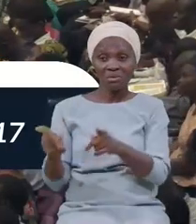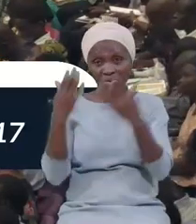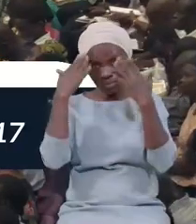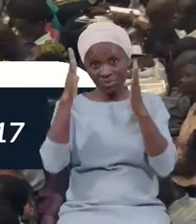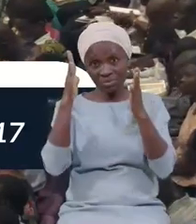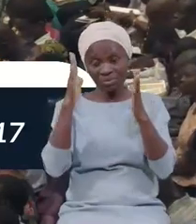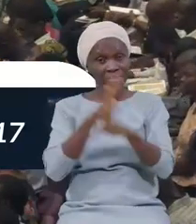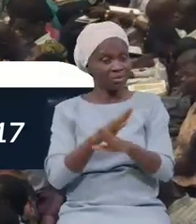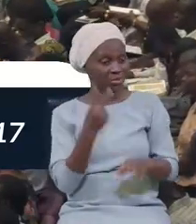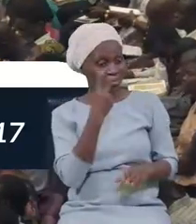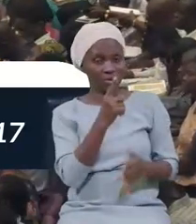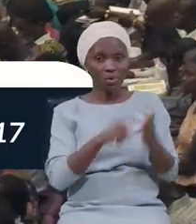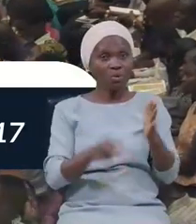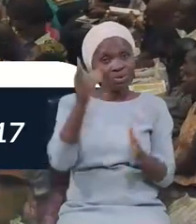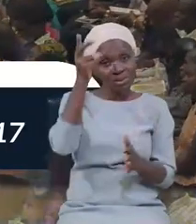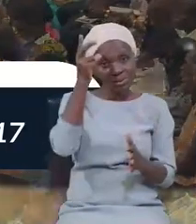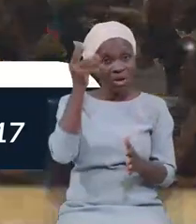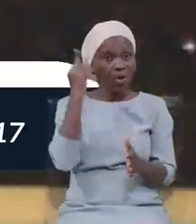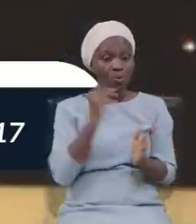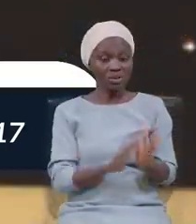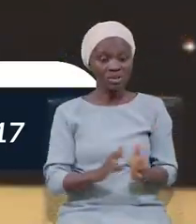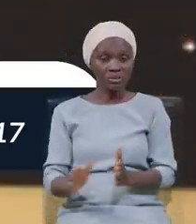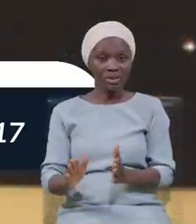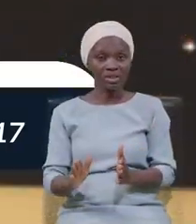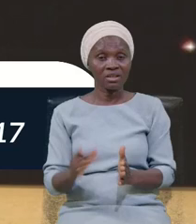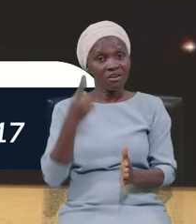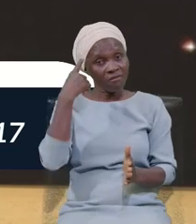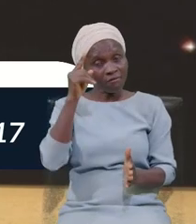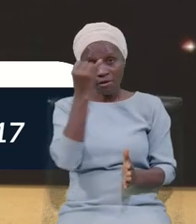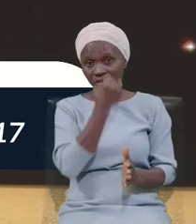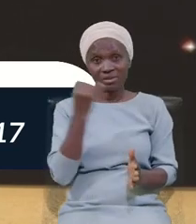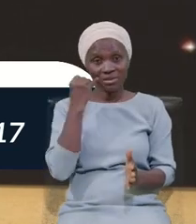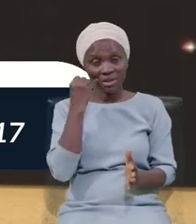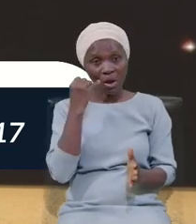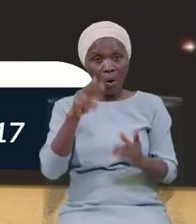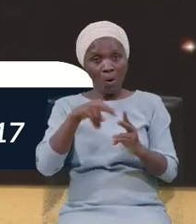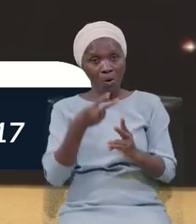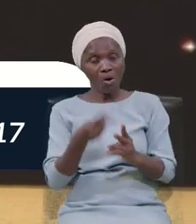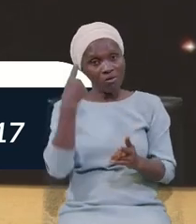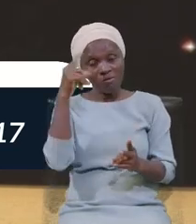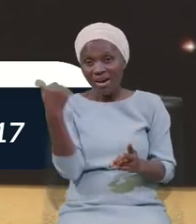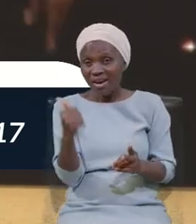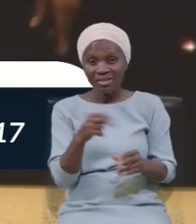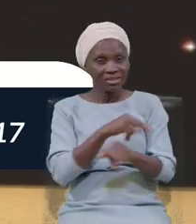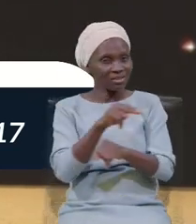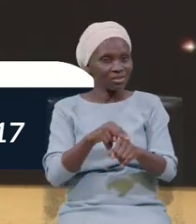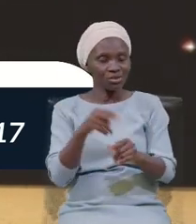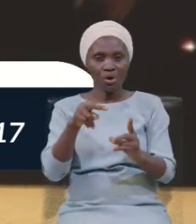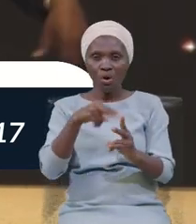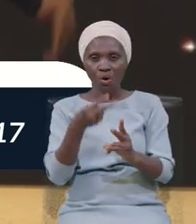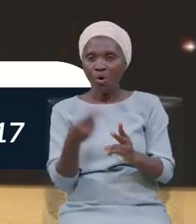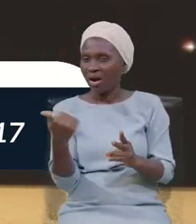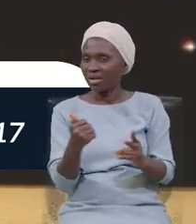pas ce que Satan projette contre Israël ou contre une nation ou une société. Tout ce qui